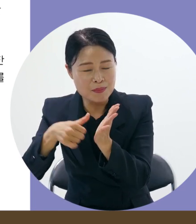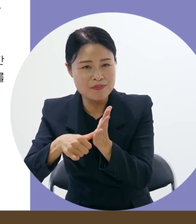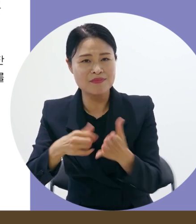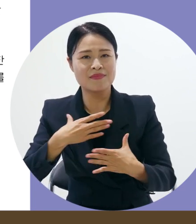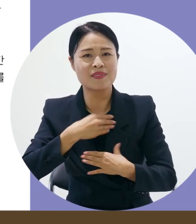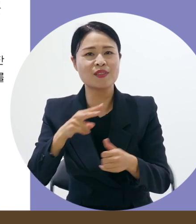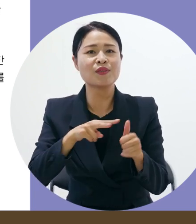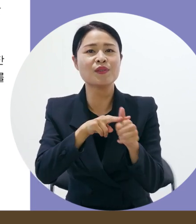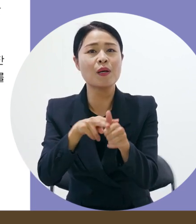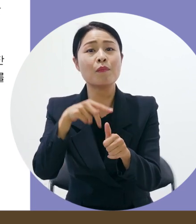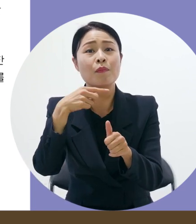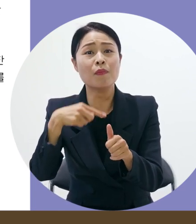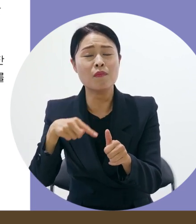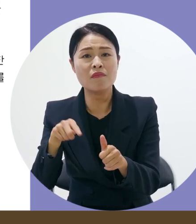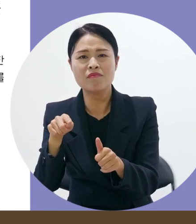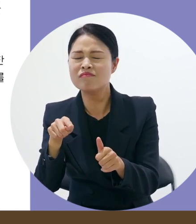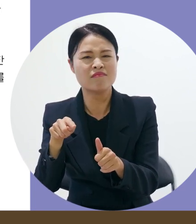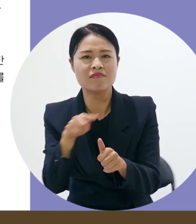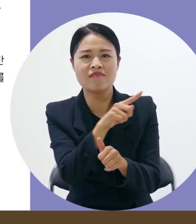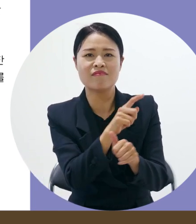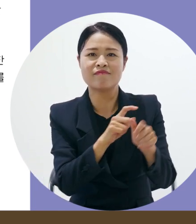있습니다.